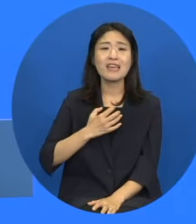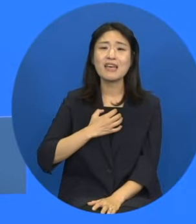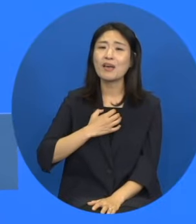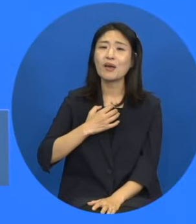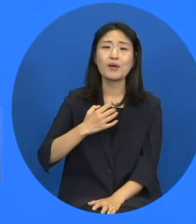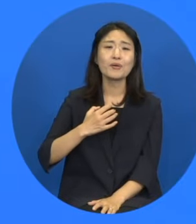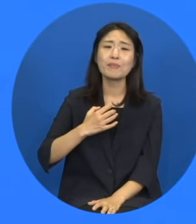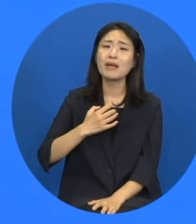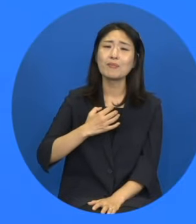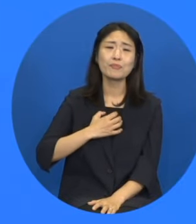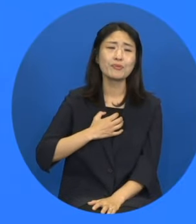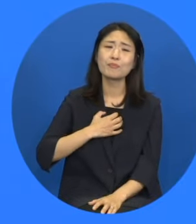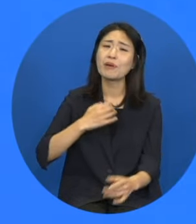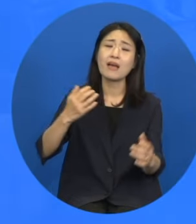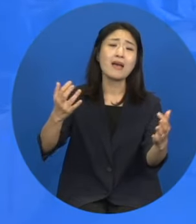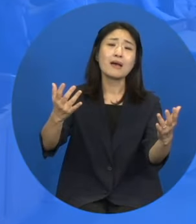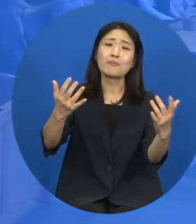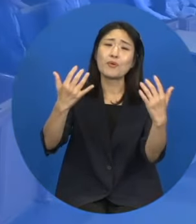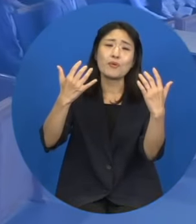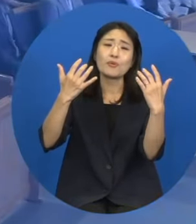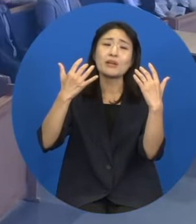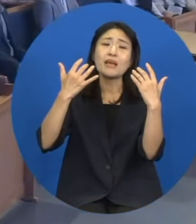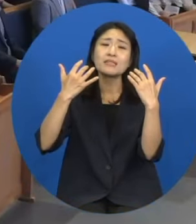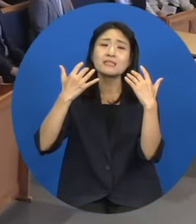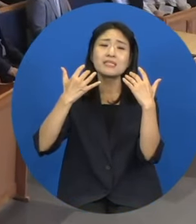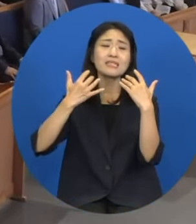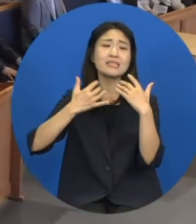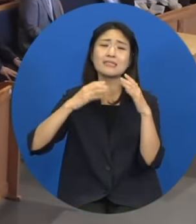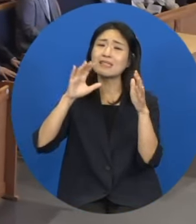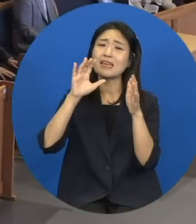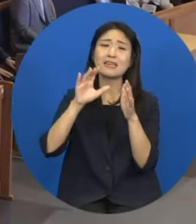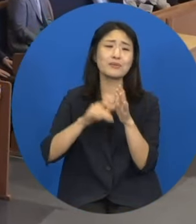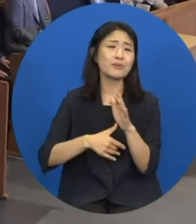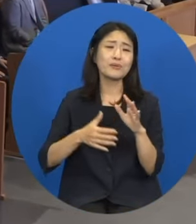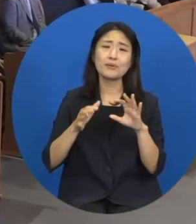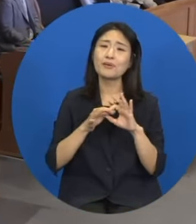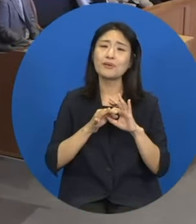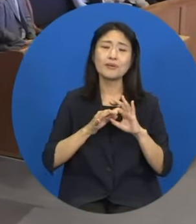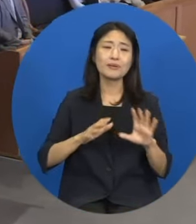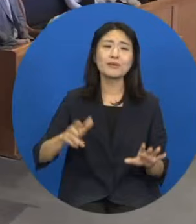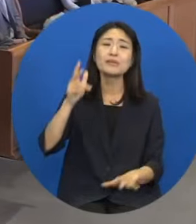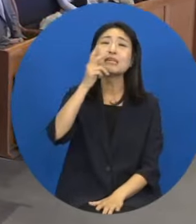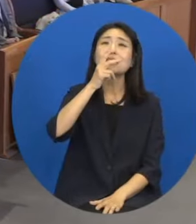세상의 험한 풍파 몰아칠 때도